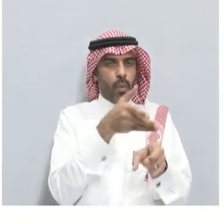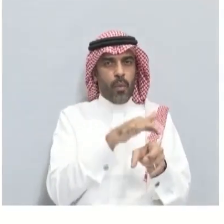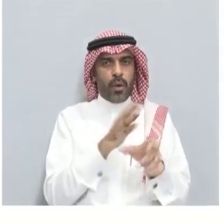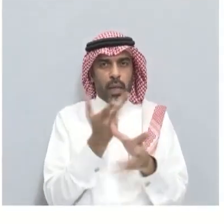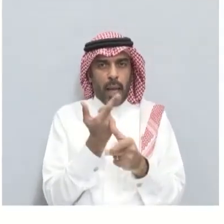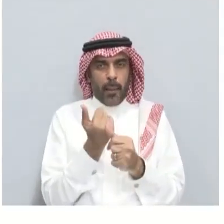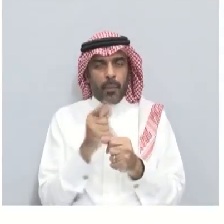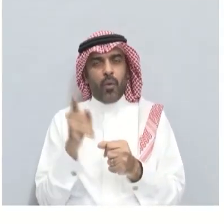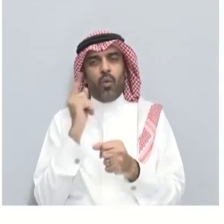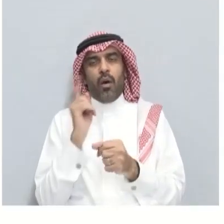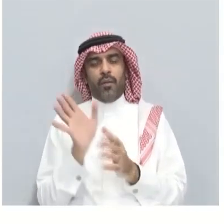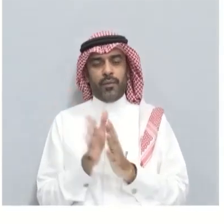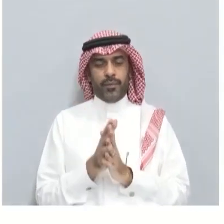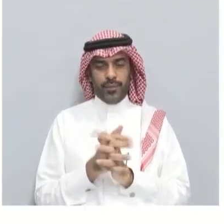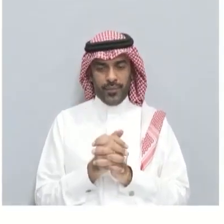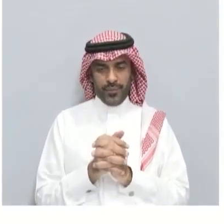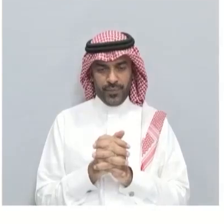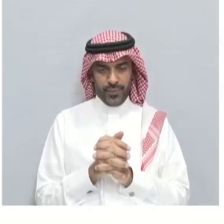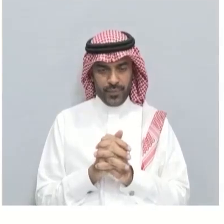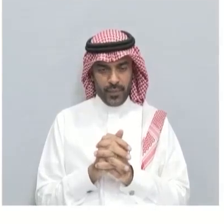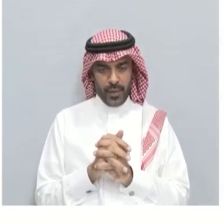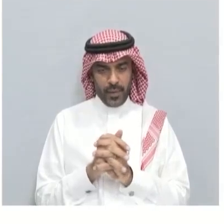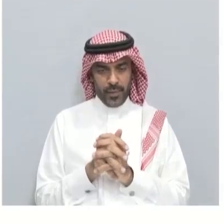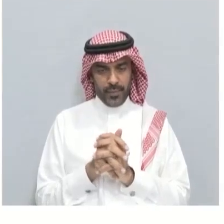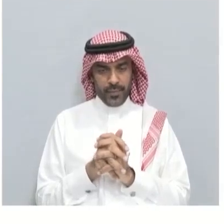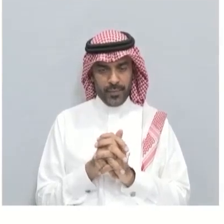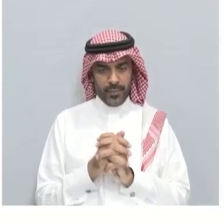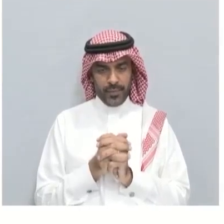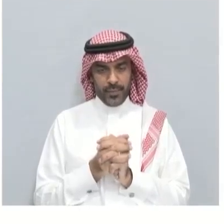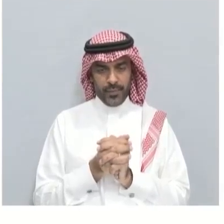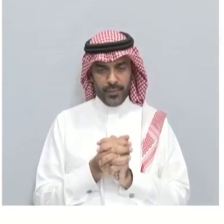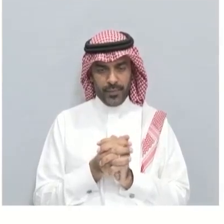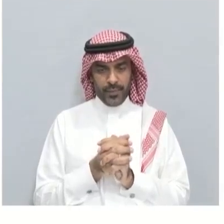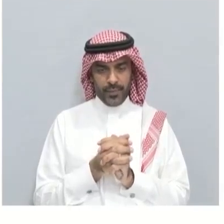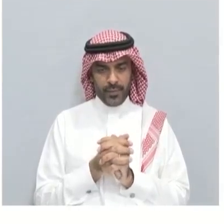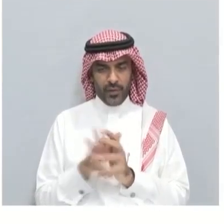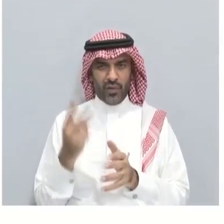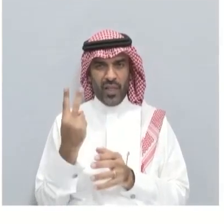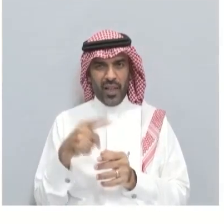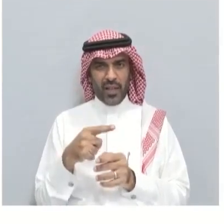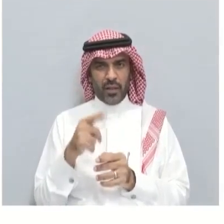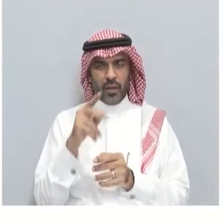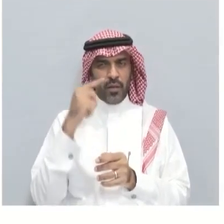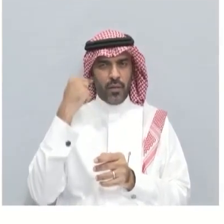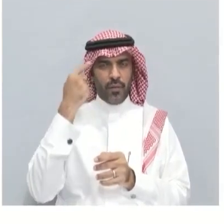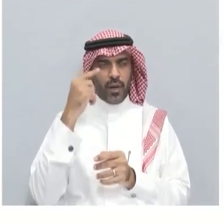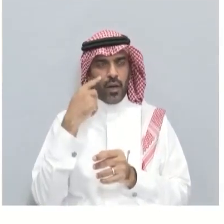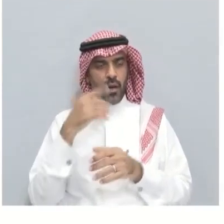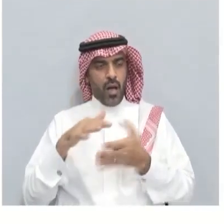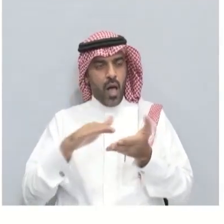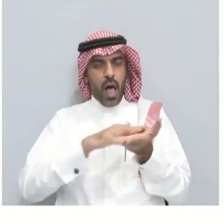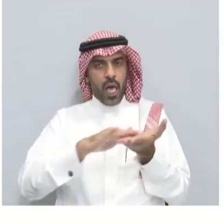انواع البراكين اعمل نموذجا يحاكي افترض انك تحلق فوق منطقه ضربها زلزال فلاحظت ان معظم المباني